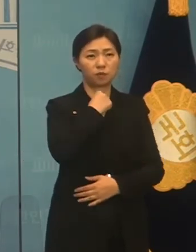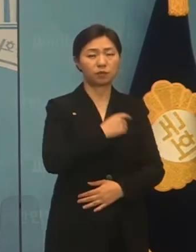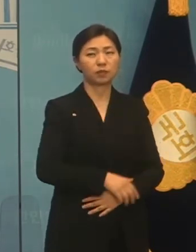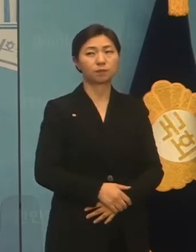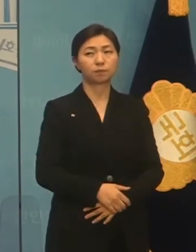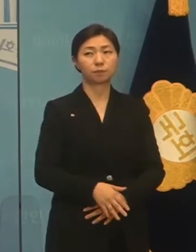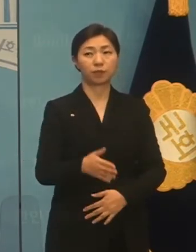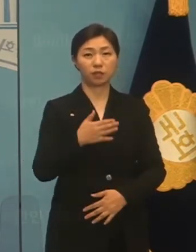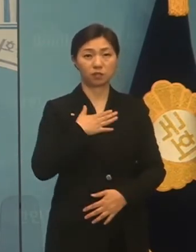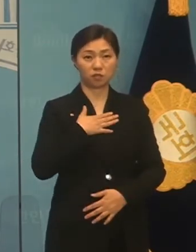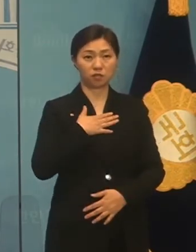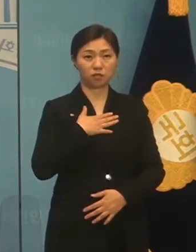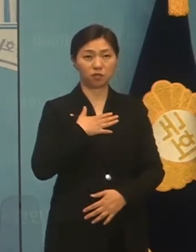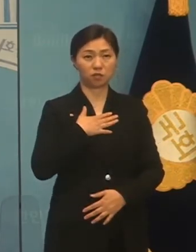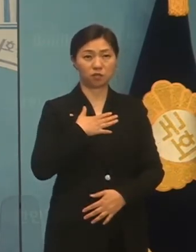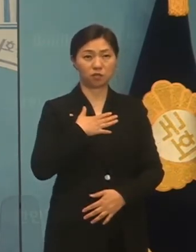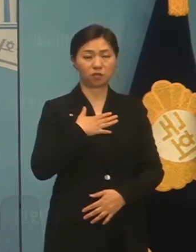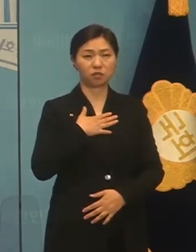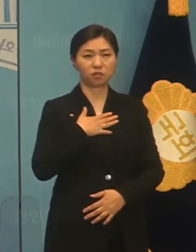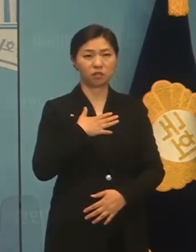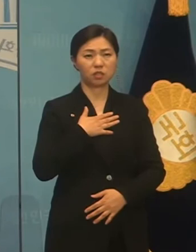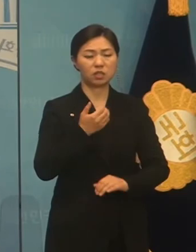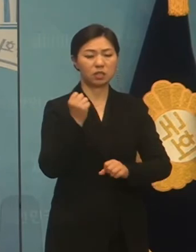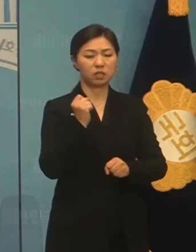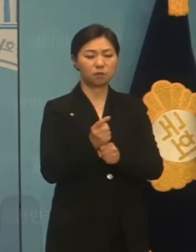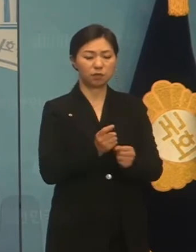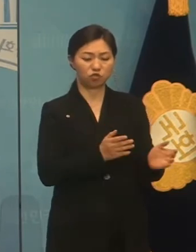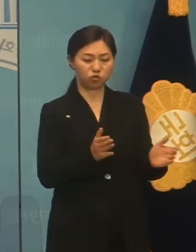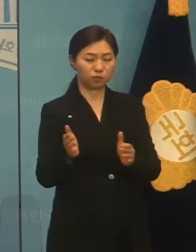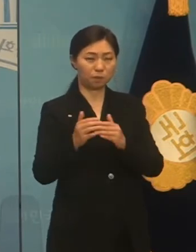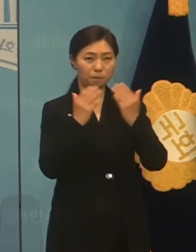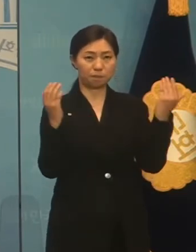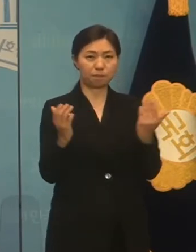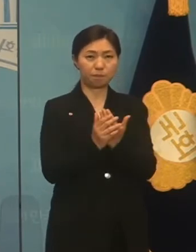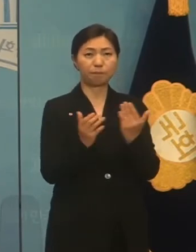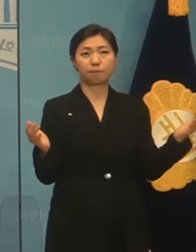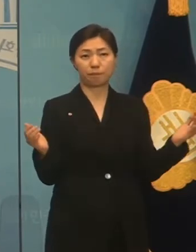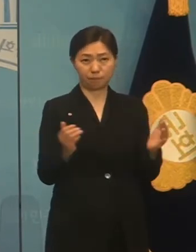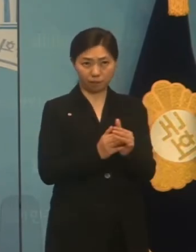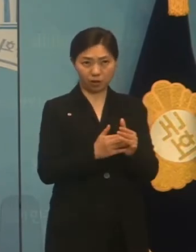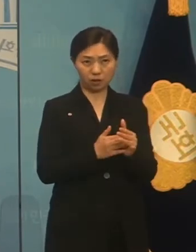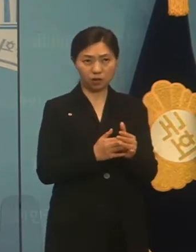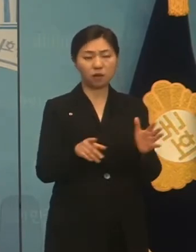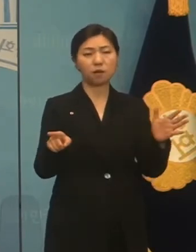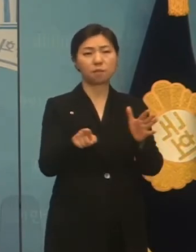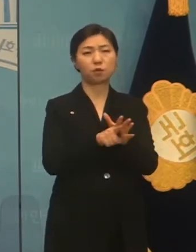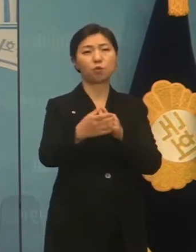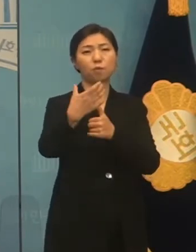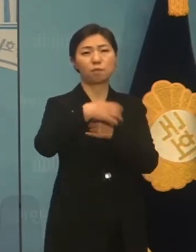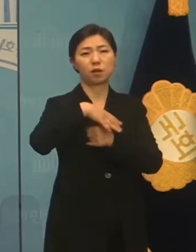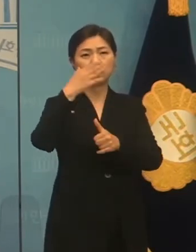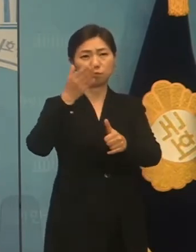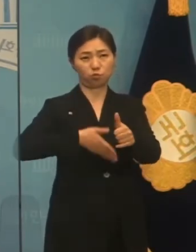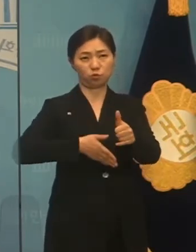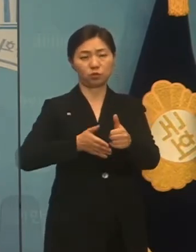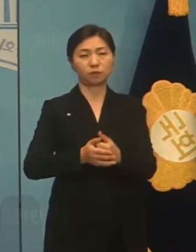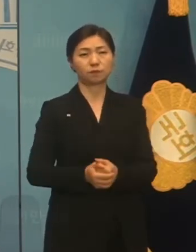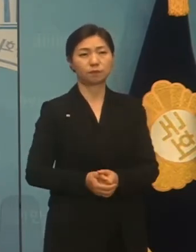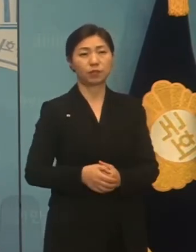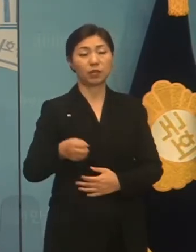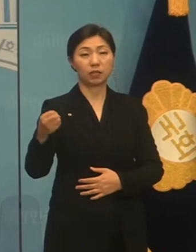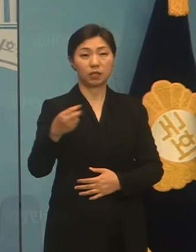저 윤영석은 준비된 일꾼입니다. 믿고 맡겨주십시오.